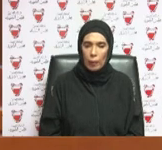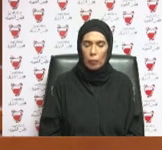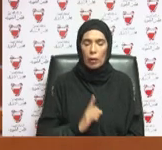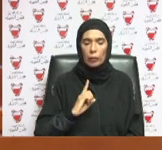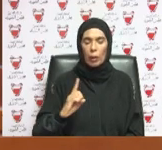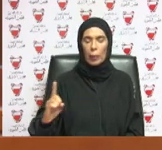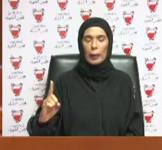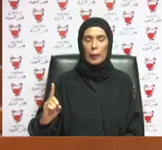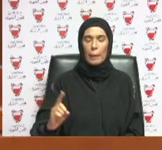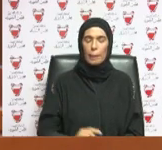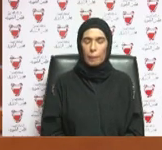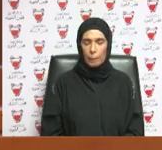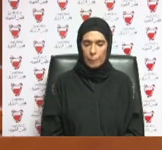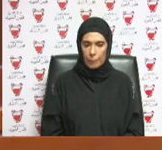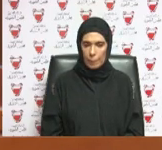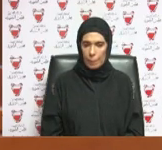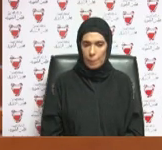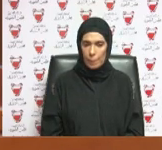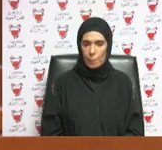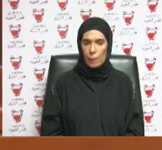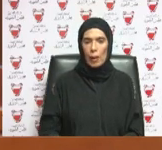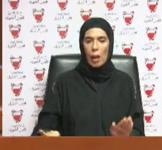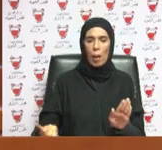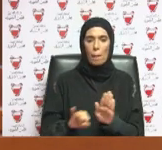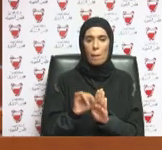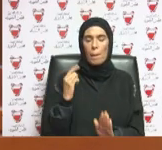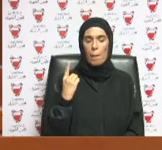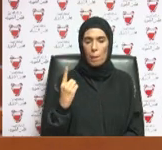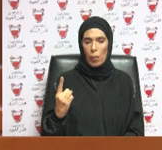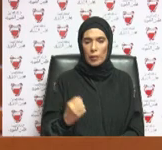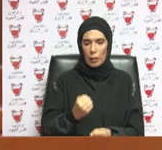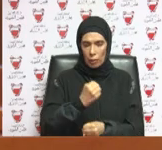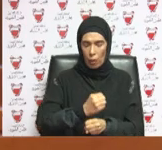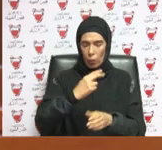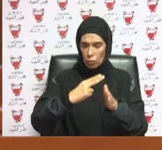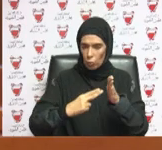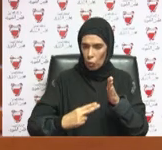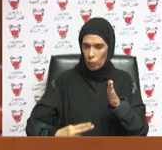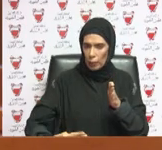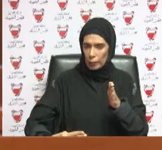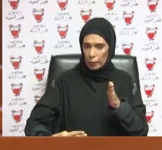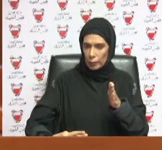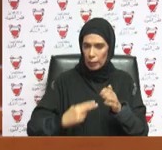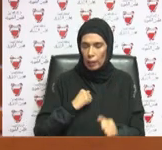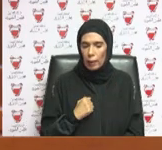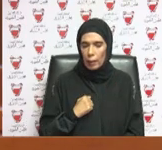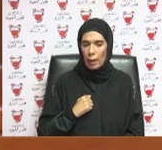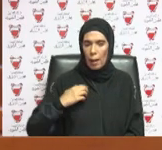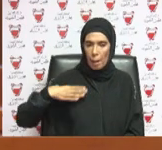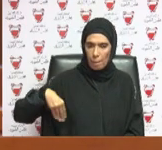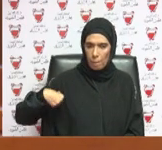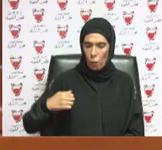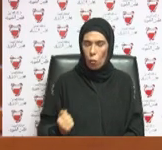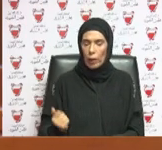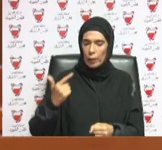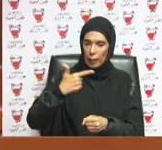أمرنا بالآتي: المادة الأولى، يعين صاحب السمو الملكي ولي